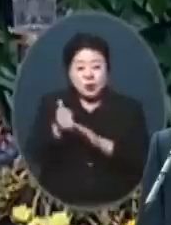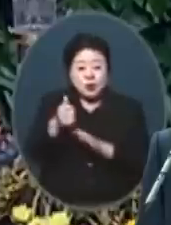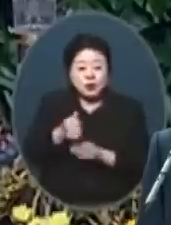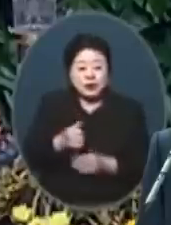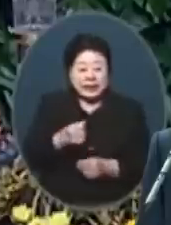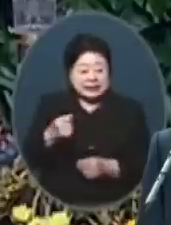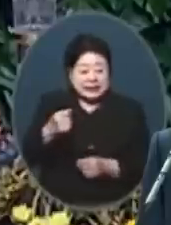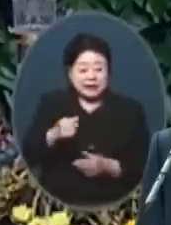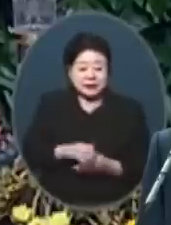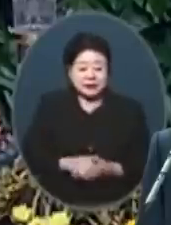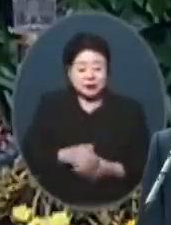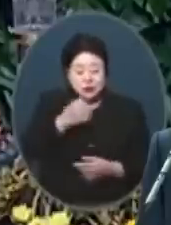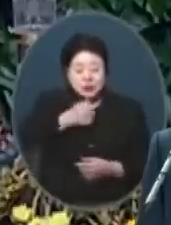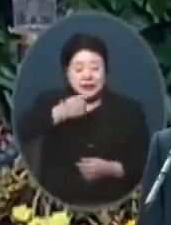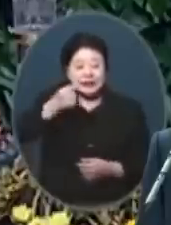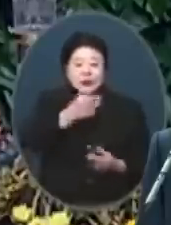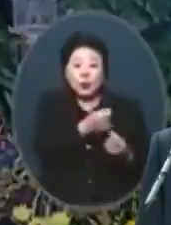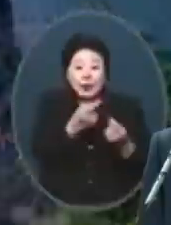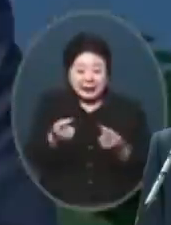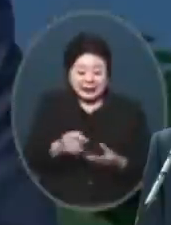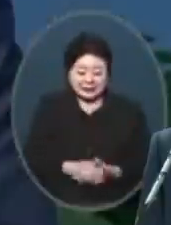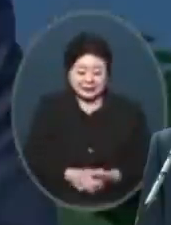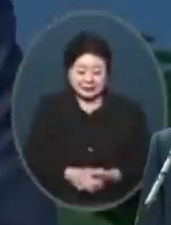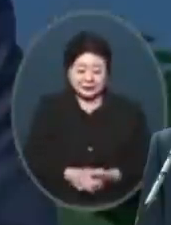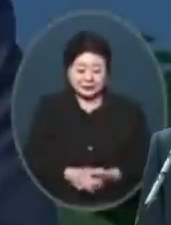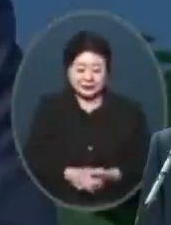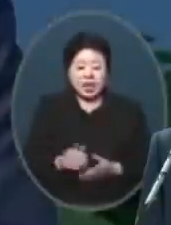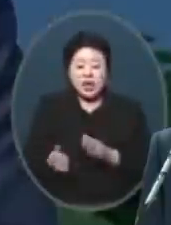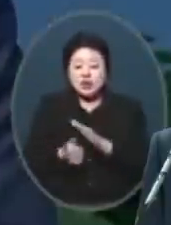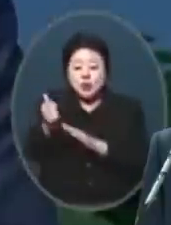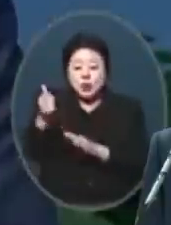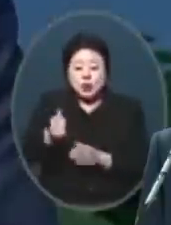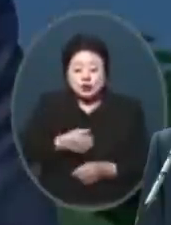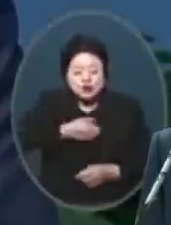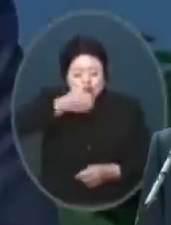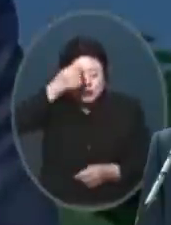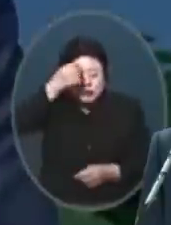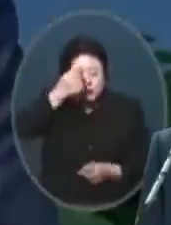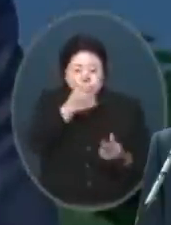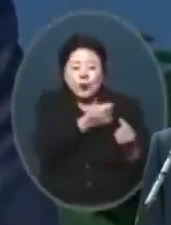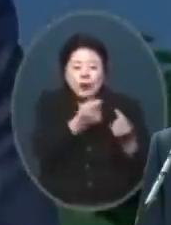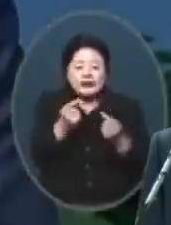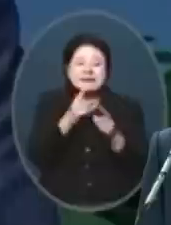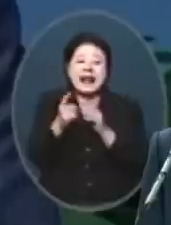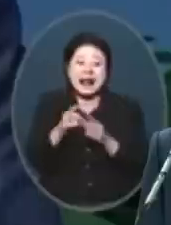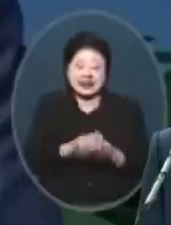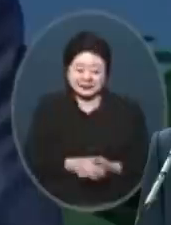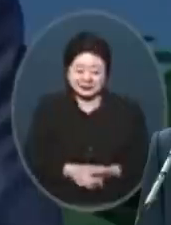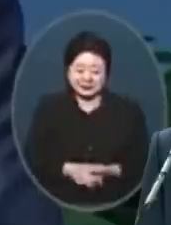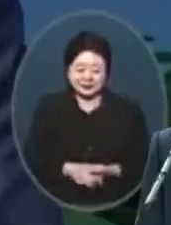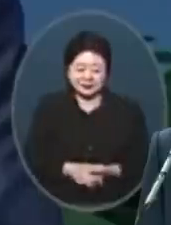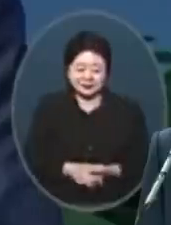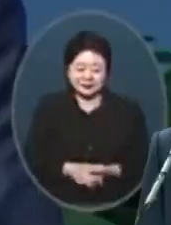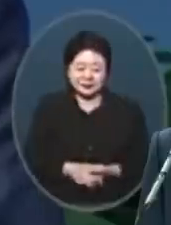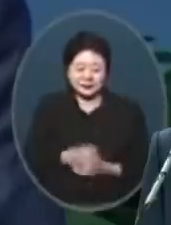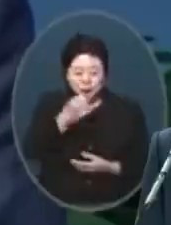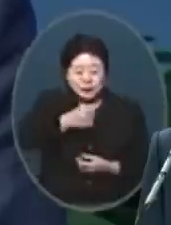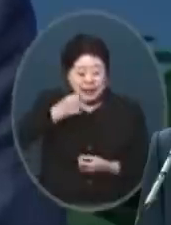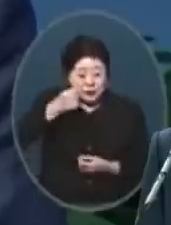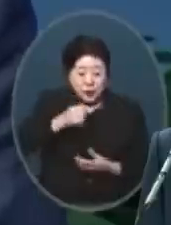준다는 것은 꿈을 갖는다는 것입니다. 소원과 꿈은 같은 말입니다. 꿈을